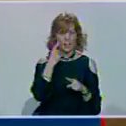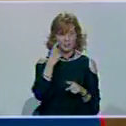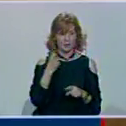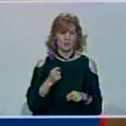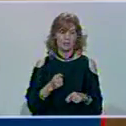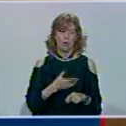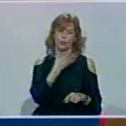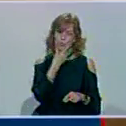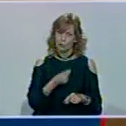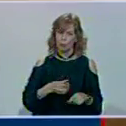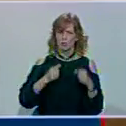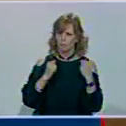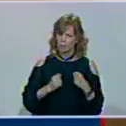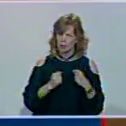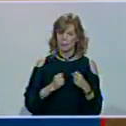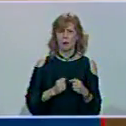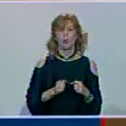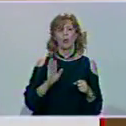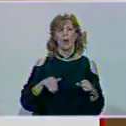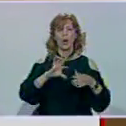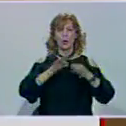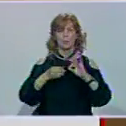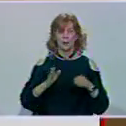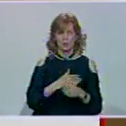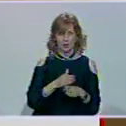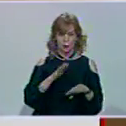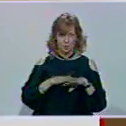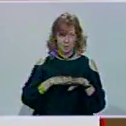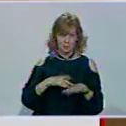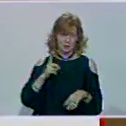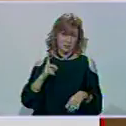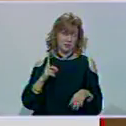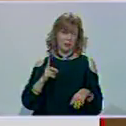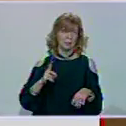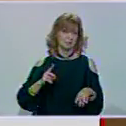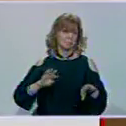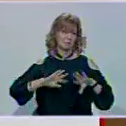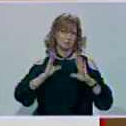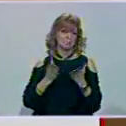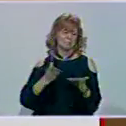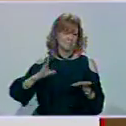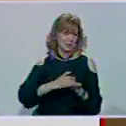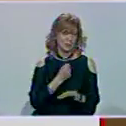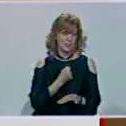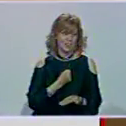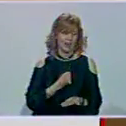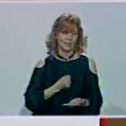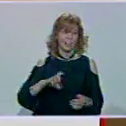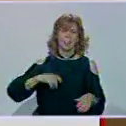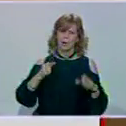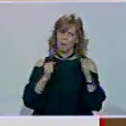fost greu, Olimpiada Națională întotdeauna e foarte dificilă, dar pe total a ieșit foarte bine. Mai greu decât te